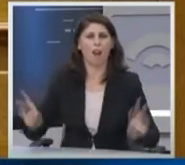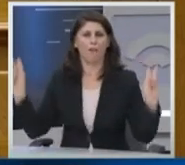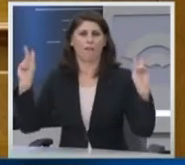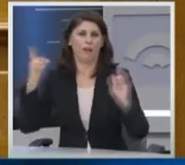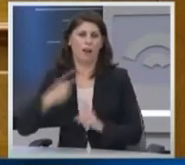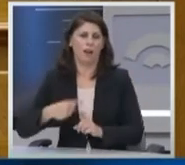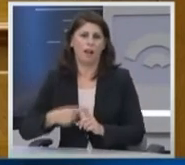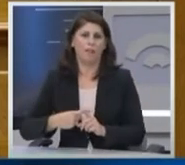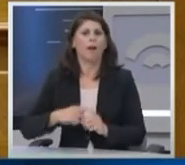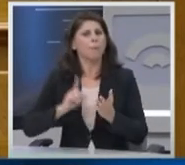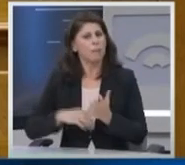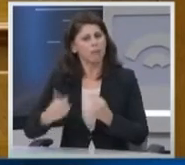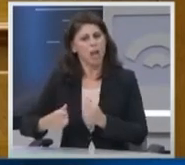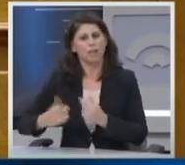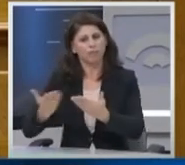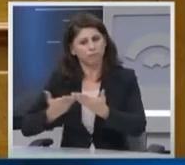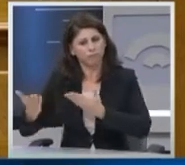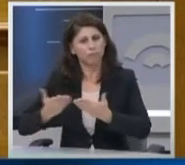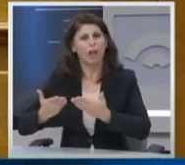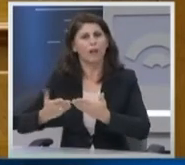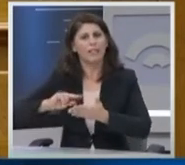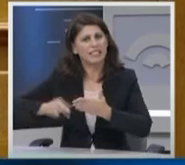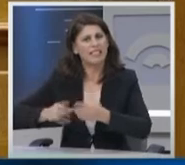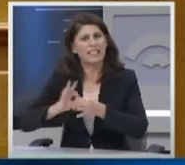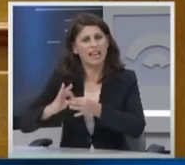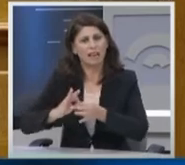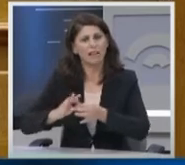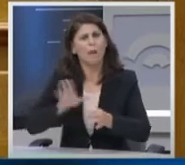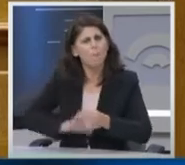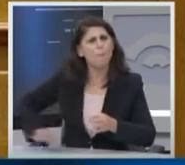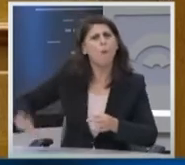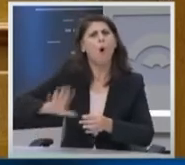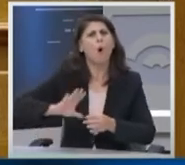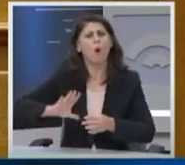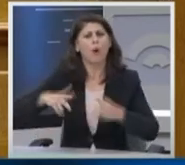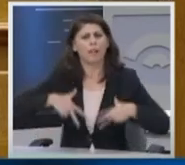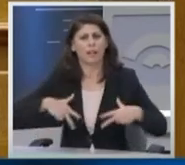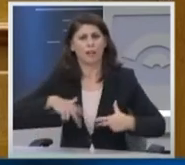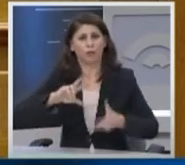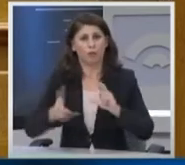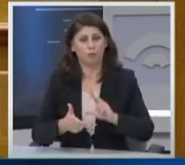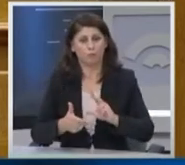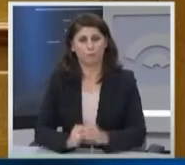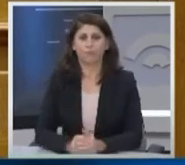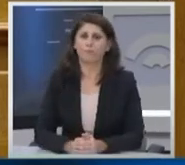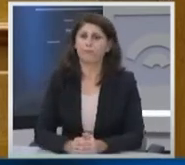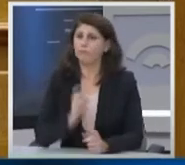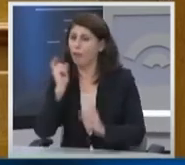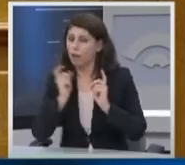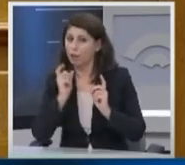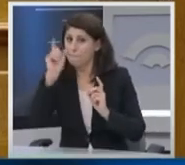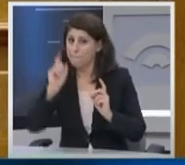τις χώρες του κόσμου. Μήπως αυτά τα οποία λέει το ΚΚΕ είναι ωραία